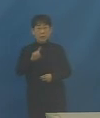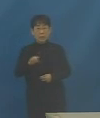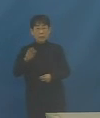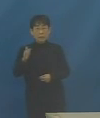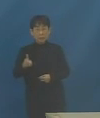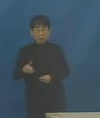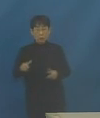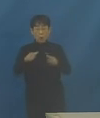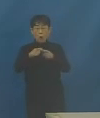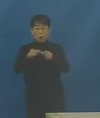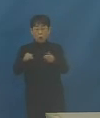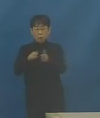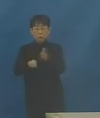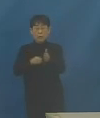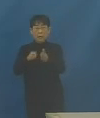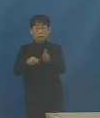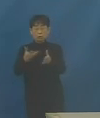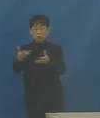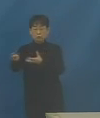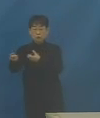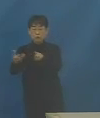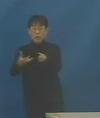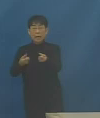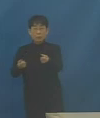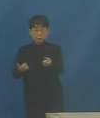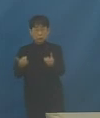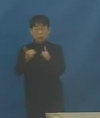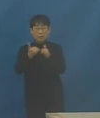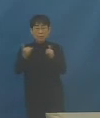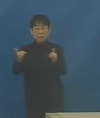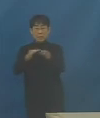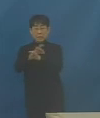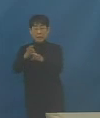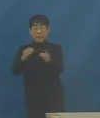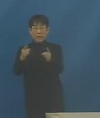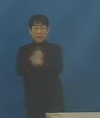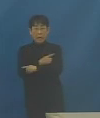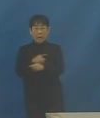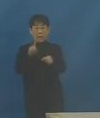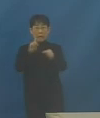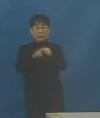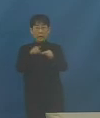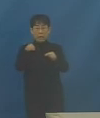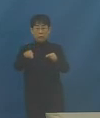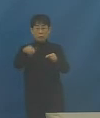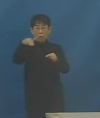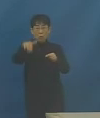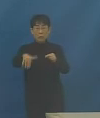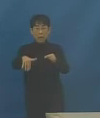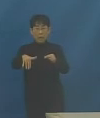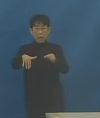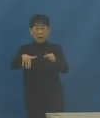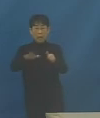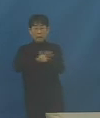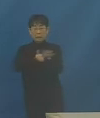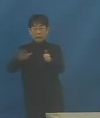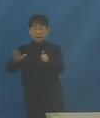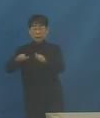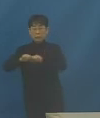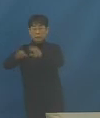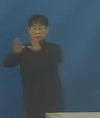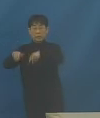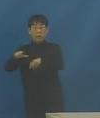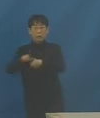国鉄分割民営化というのを中曽根内閣が行った時に全国の